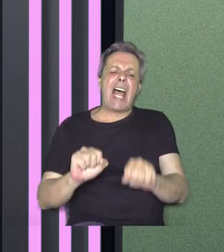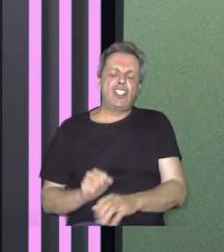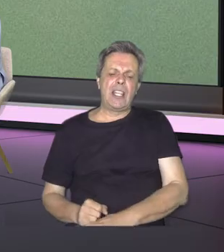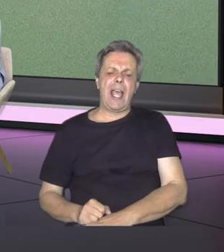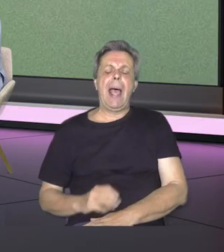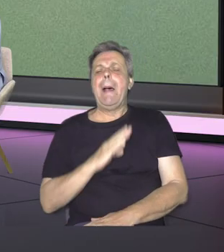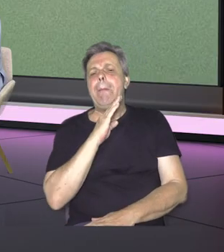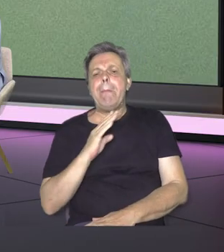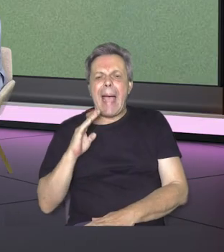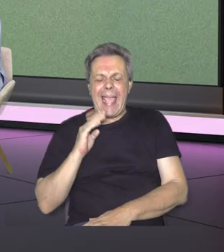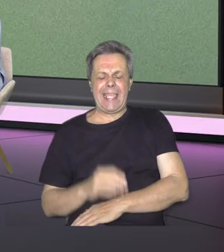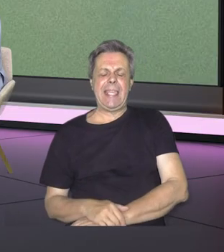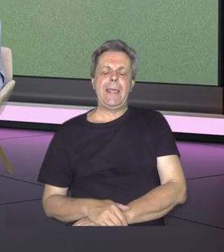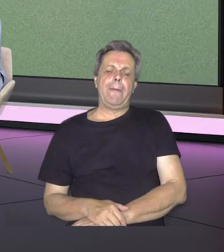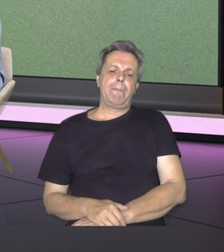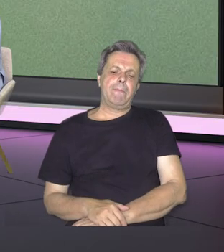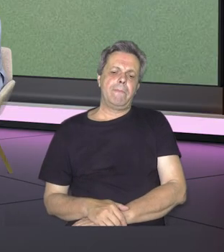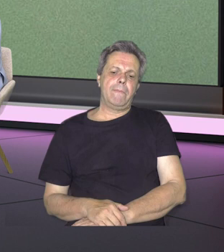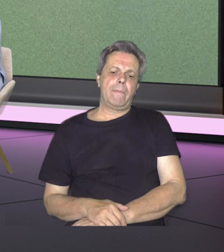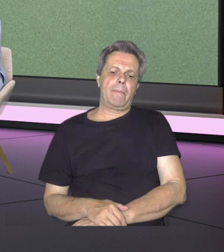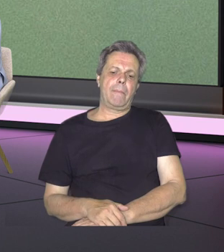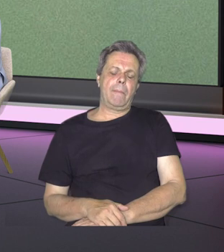zaštita majke,